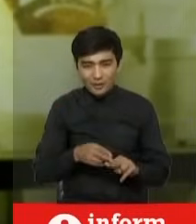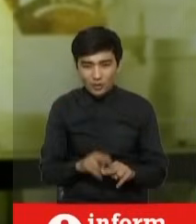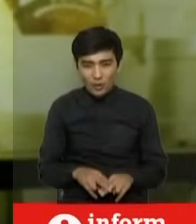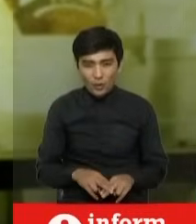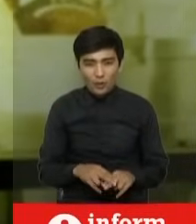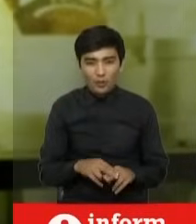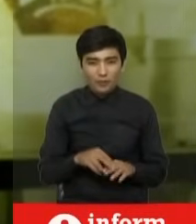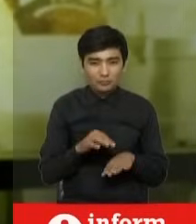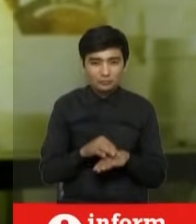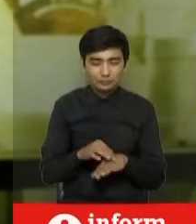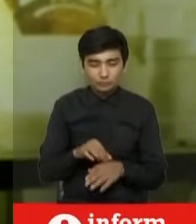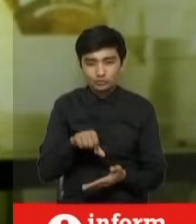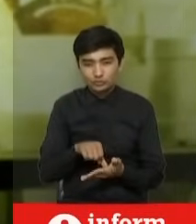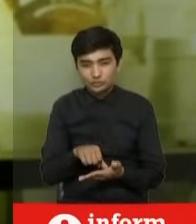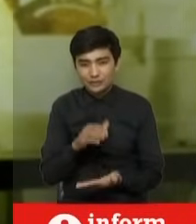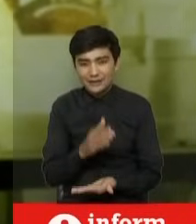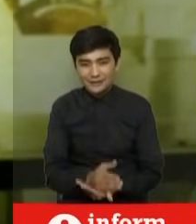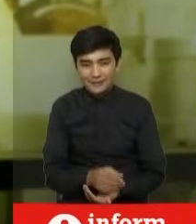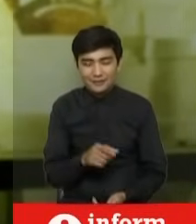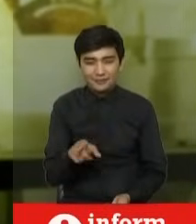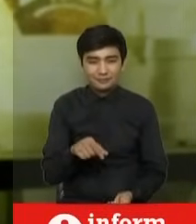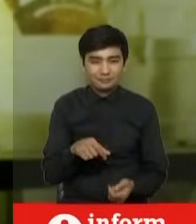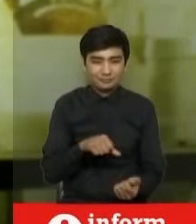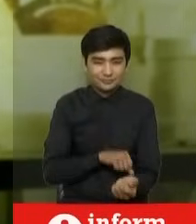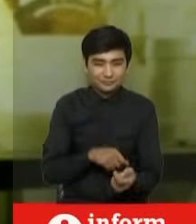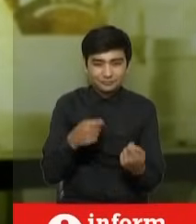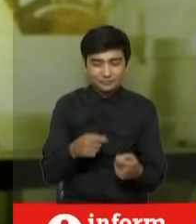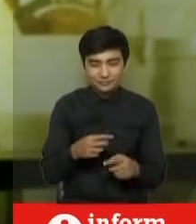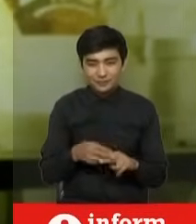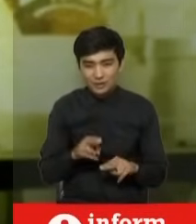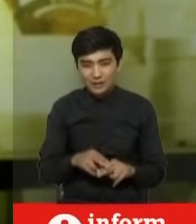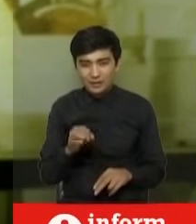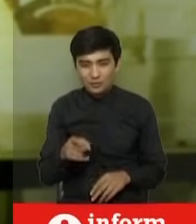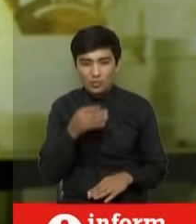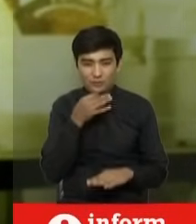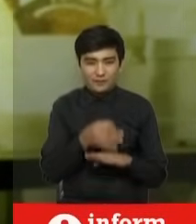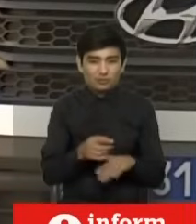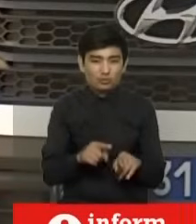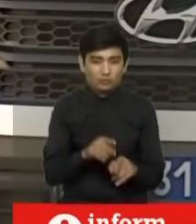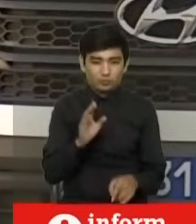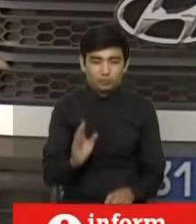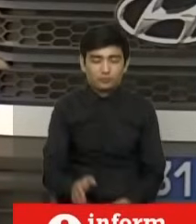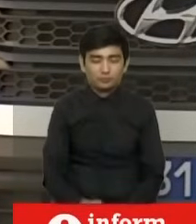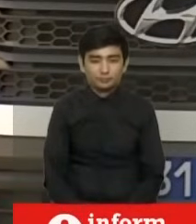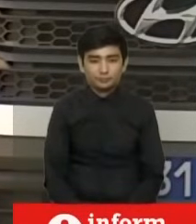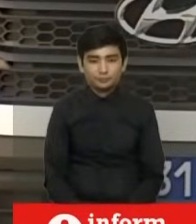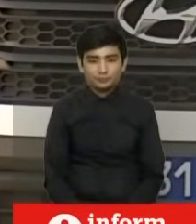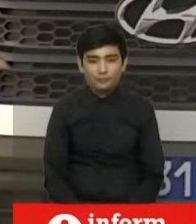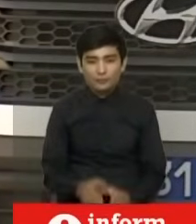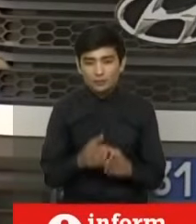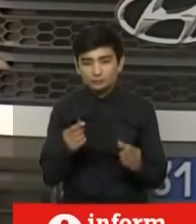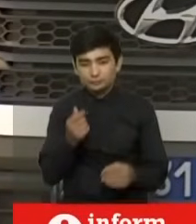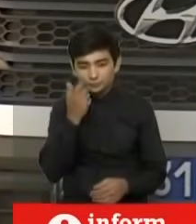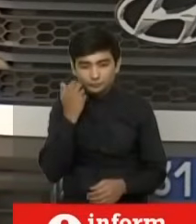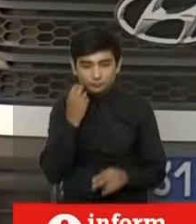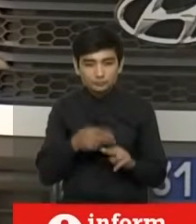являются потенциальными соучастниками наркопреступлений и несут солидарную ответственность. Основные, получается, денежные средства